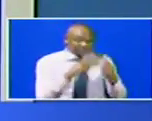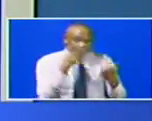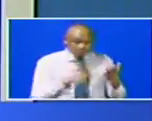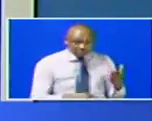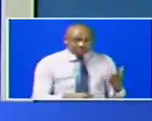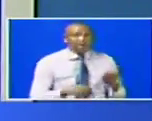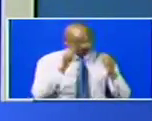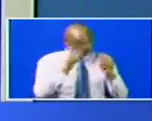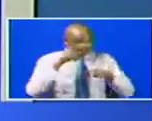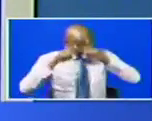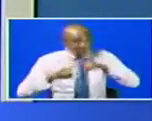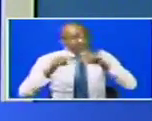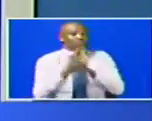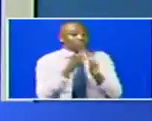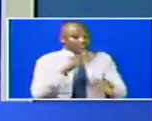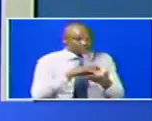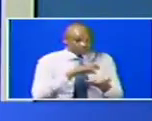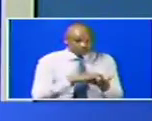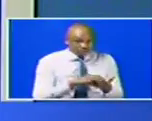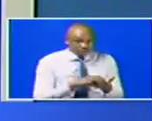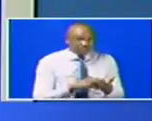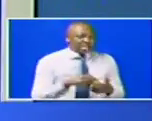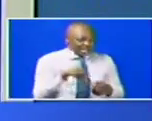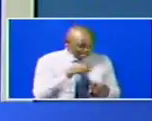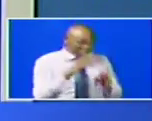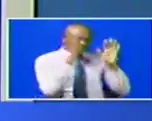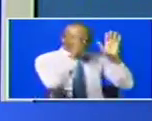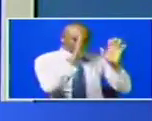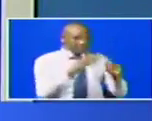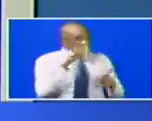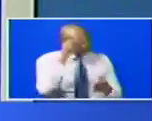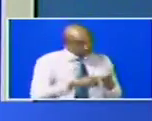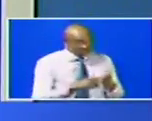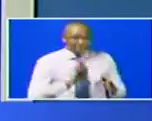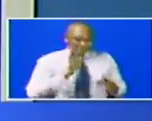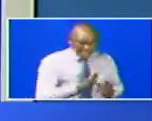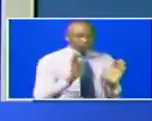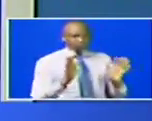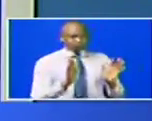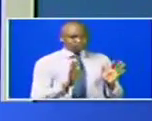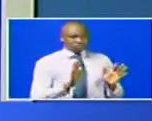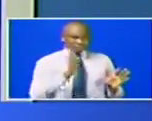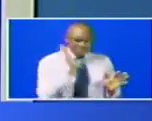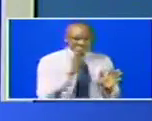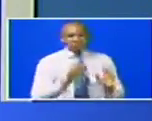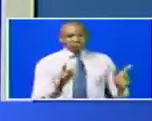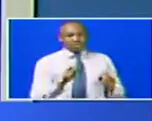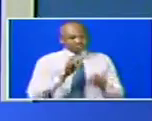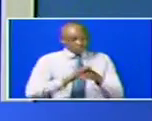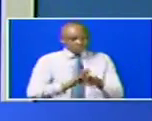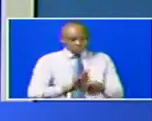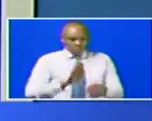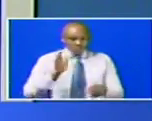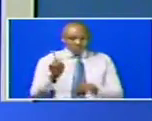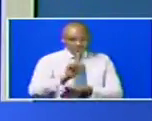wamesema inategemea. La msingi ambalo tumejifunza leo, usikimbilie breki na punguza kasi kutoka